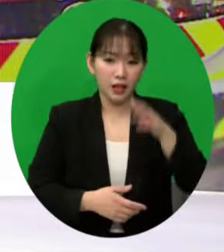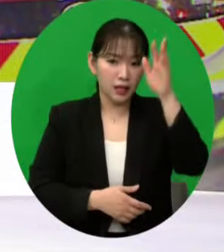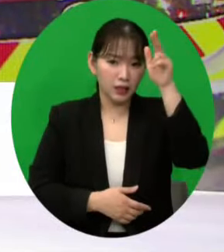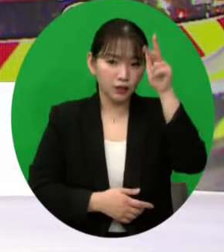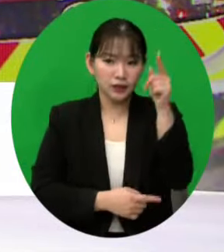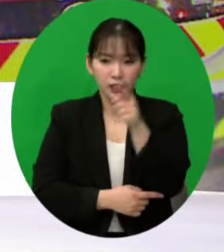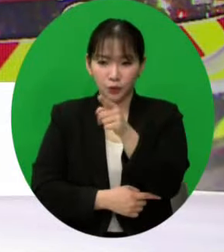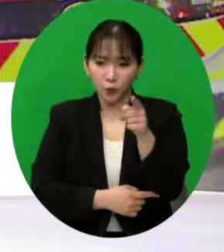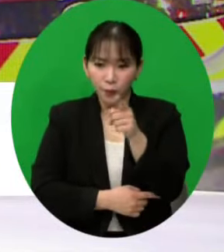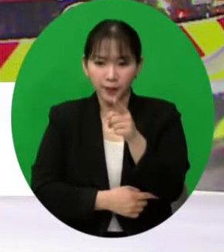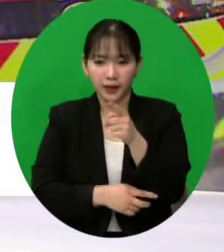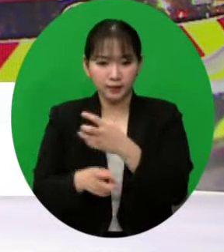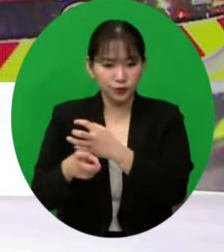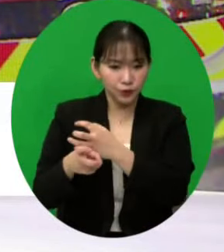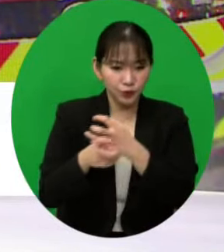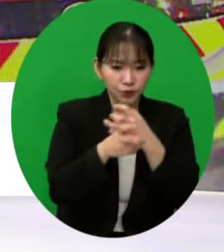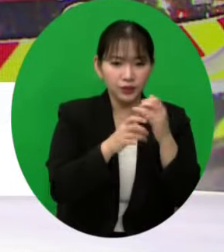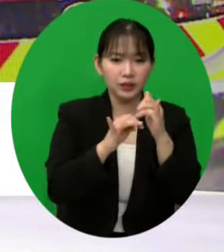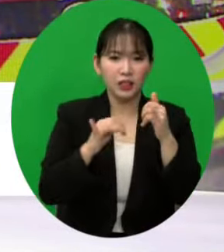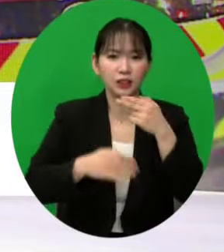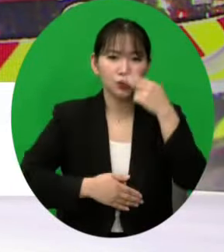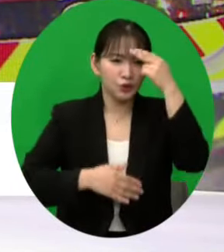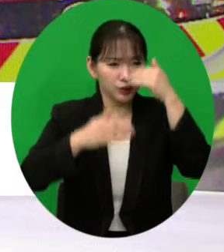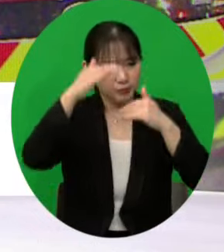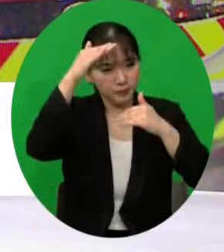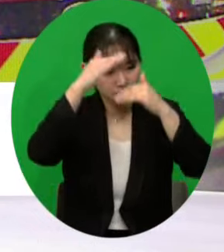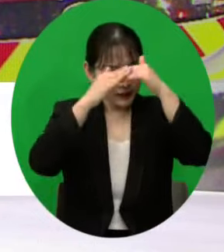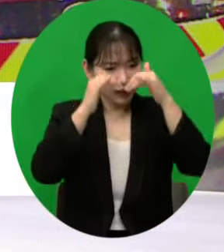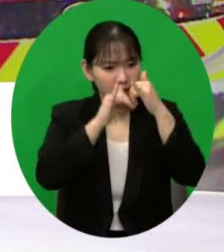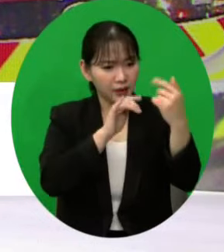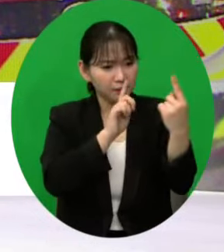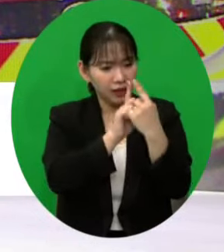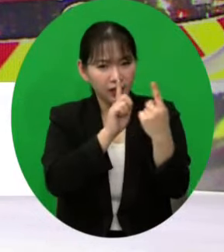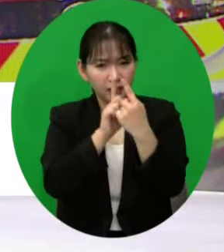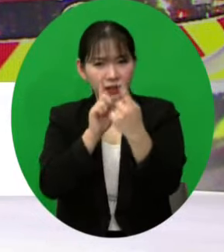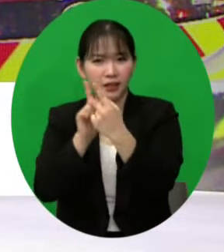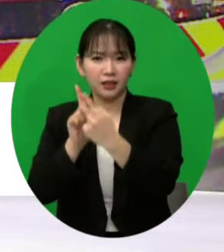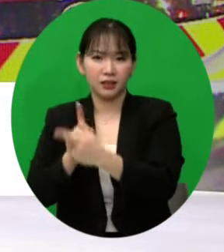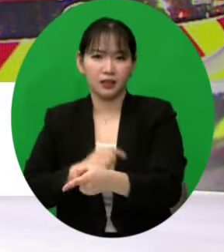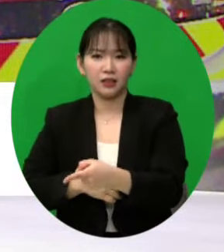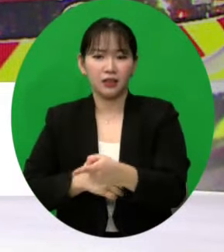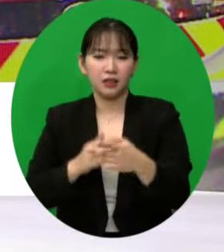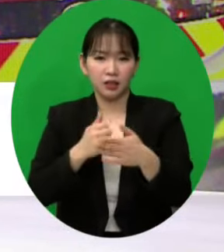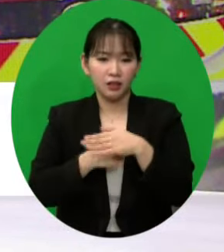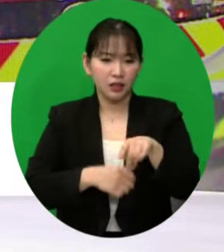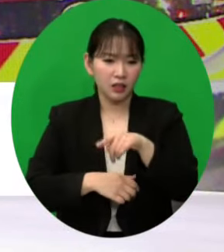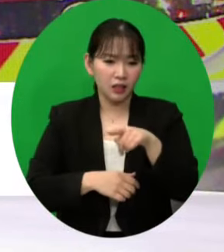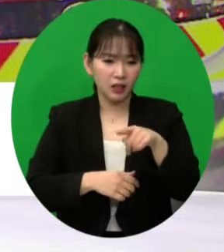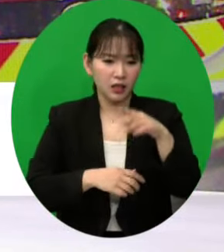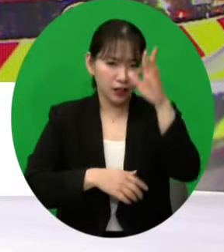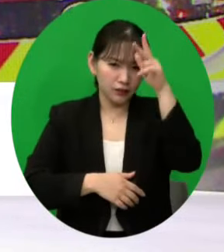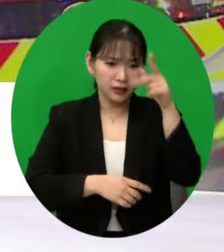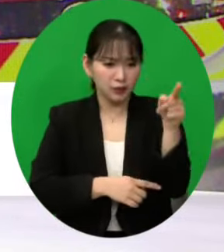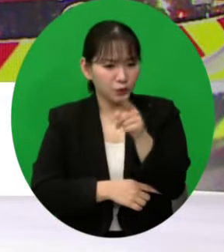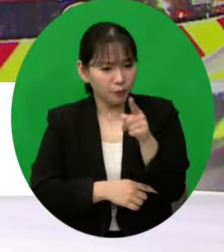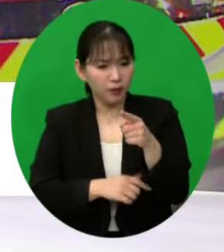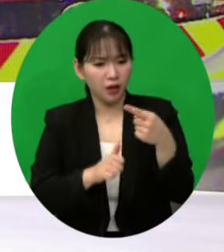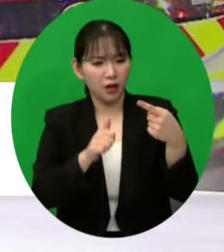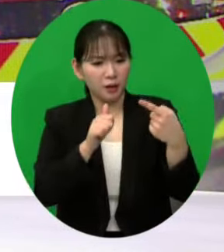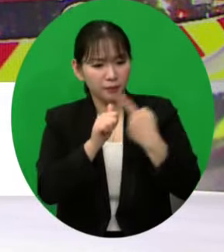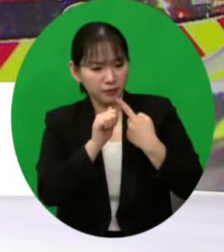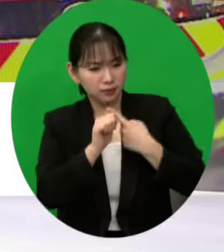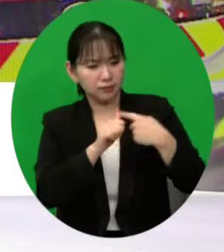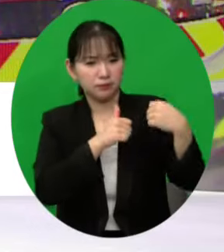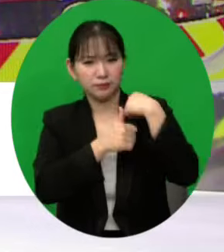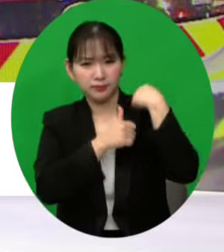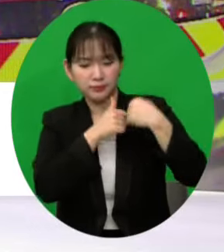경찰과 소방 등 현장 대원들은 술에 취한 시민들을 상대해야 할 일도 많은데요. 그래서 이들에게 폭언과 폭행을 당하는 경우도